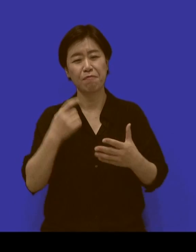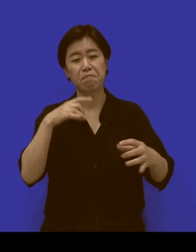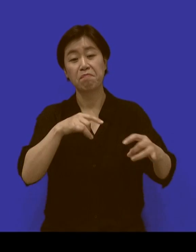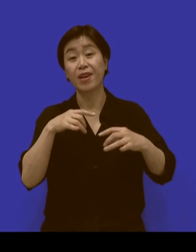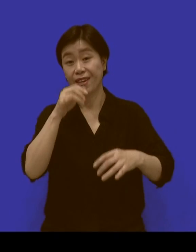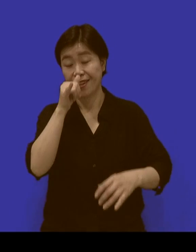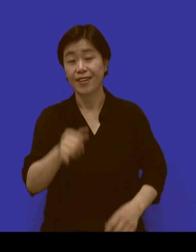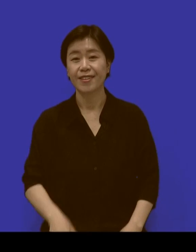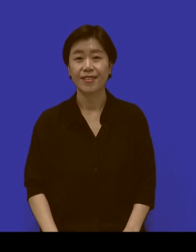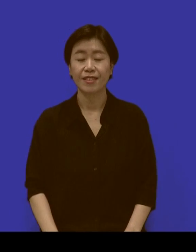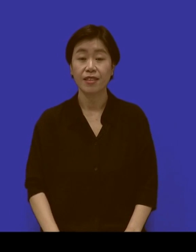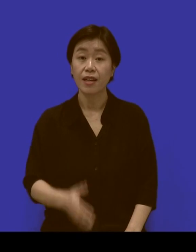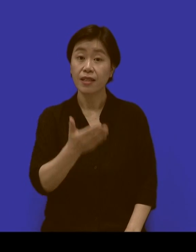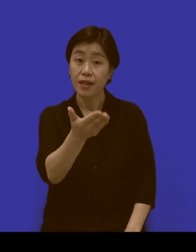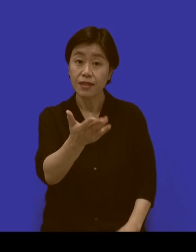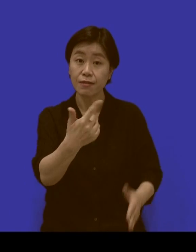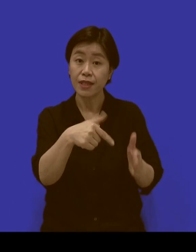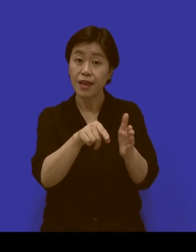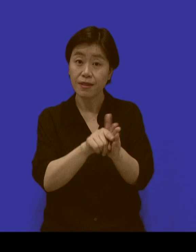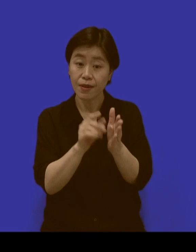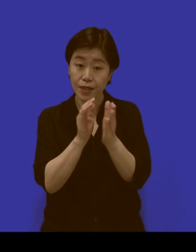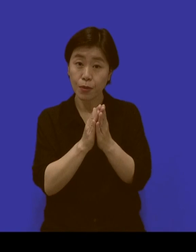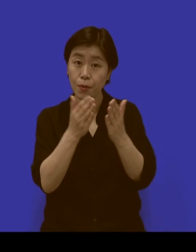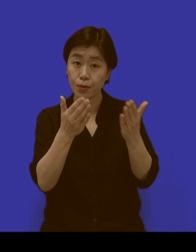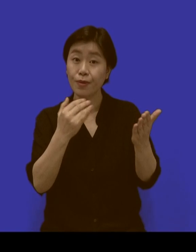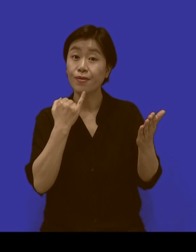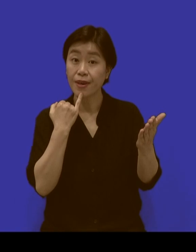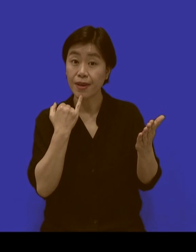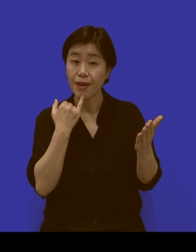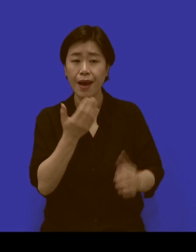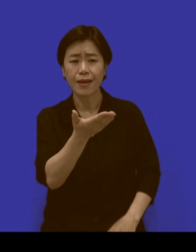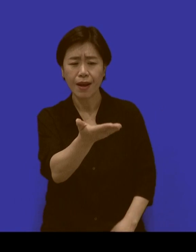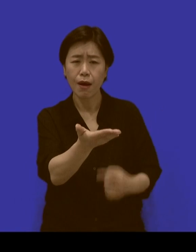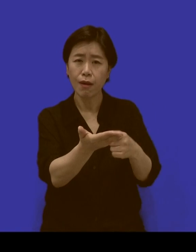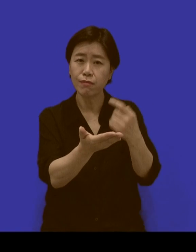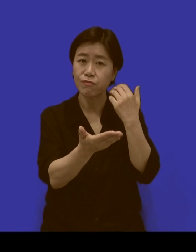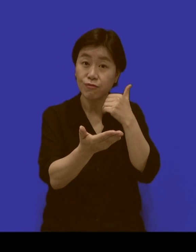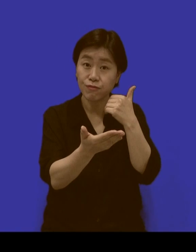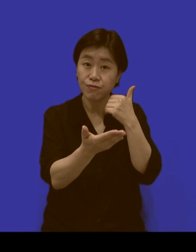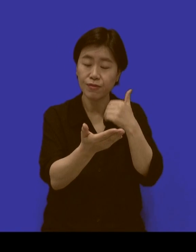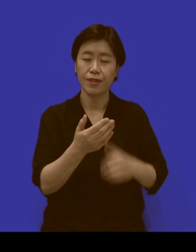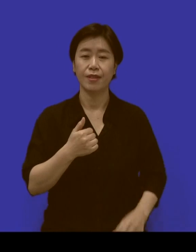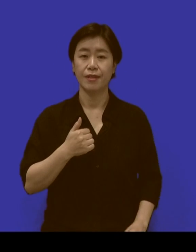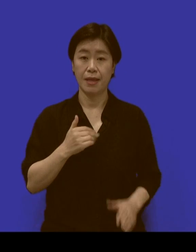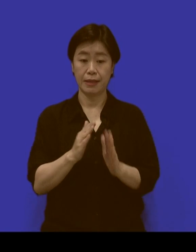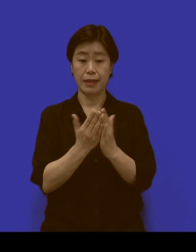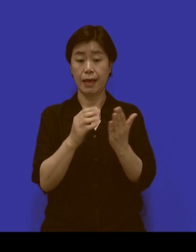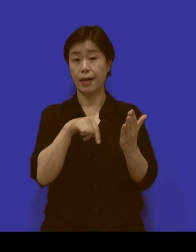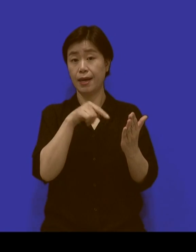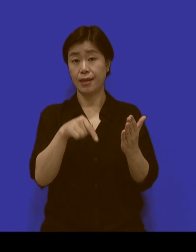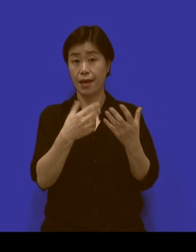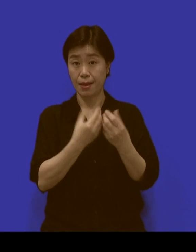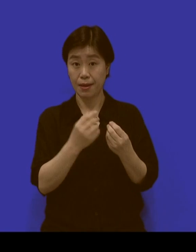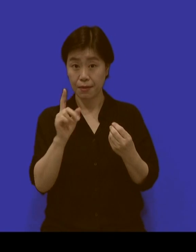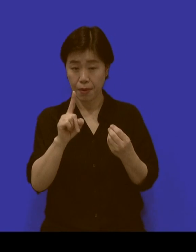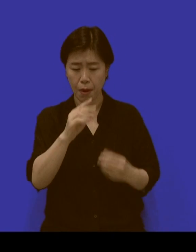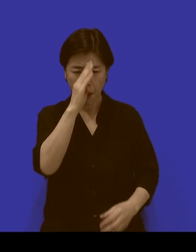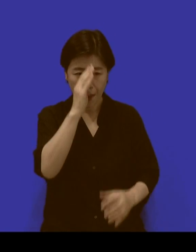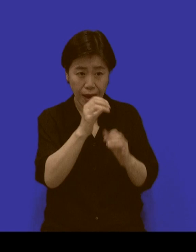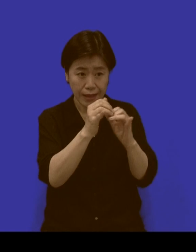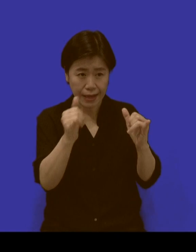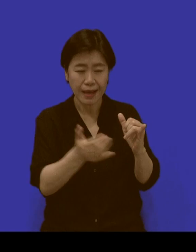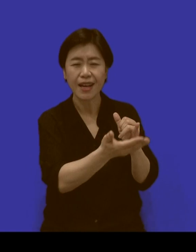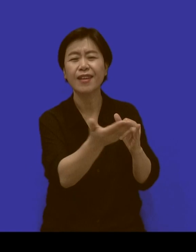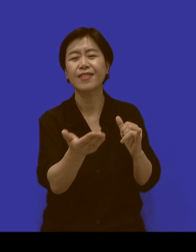위해 기도해도 될까요? 당신은 어떤 분들일까요? 네, 제 책에 주로 환자분들을 위해서 네. 기도했던 이야기가 있는데요.